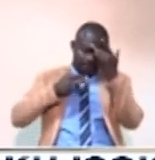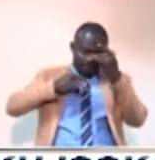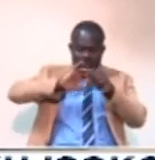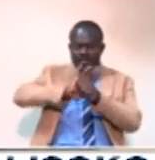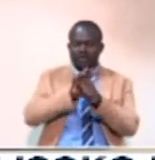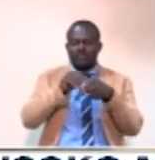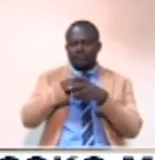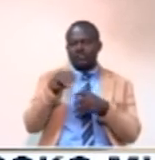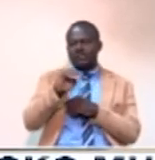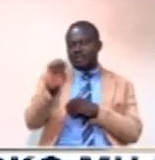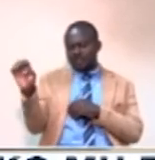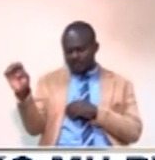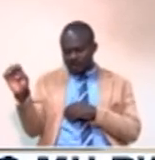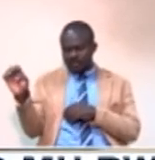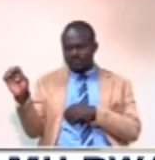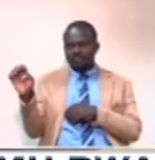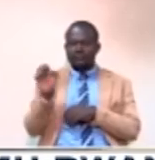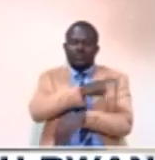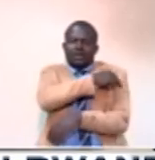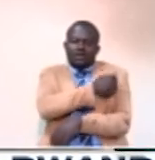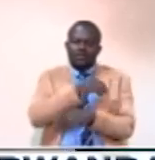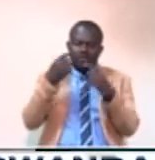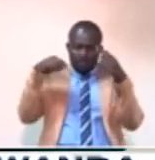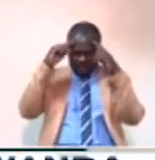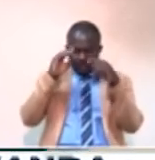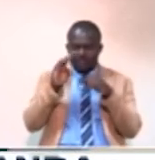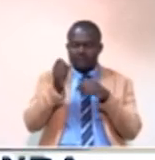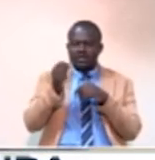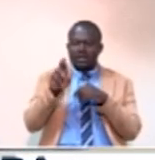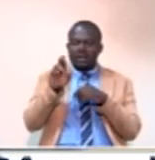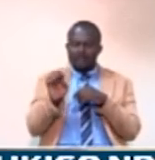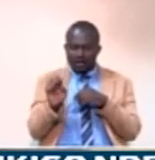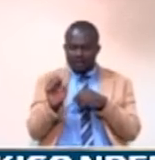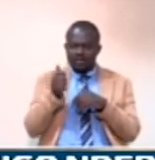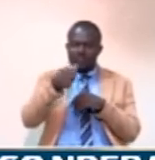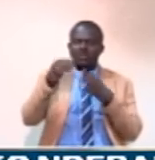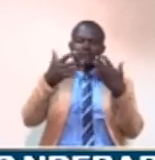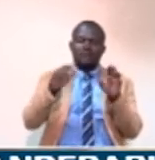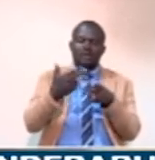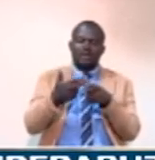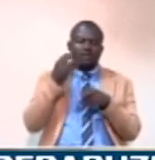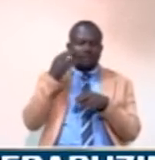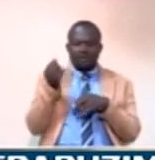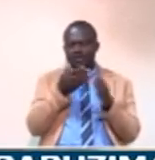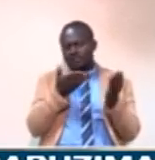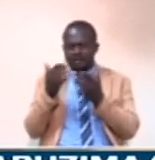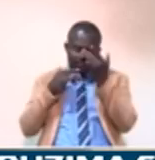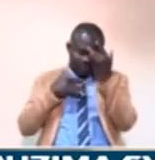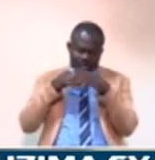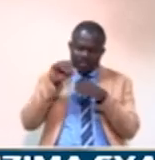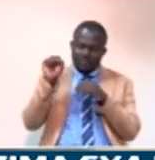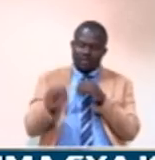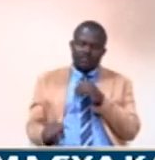mu ntara ya Burasirazuba. Ibitaro bya kaminuza bya Butare Sashibe byo bimaze hafi ukwezi byakira abarwayi bo mu ntara